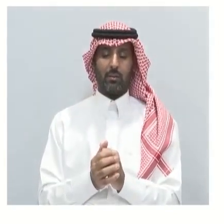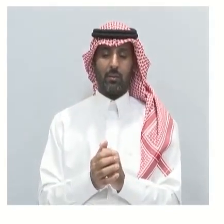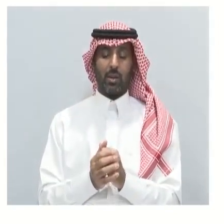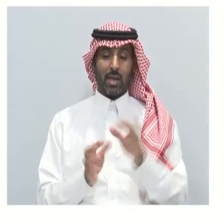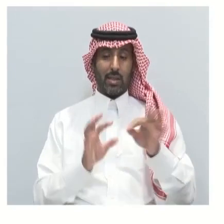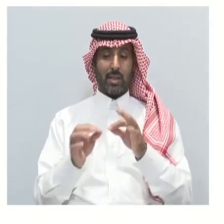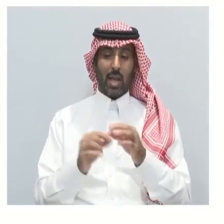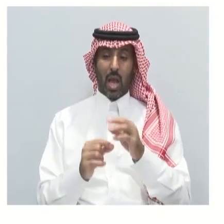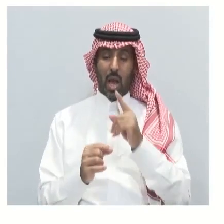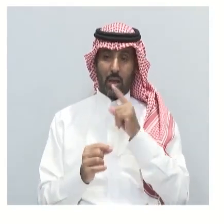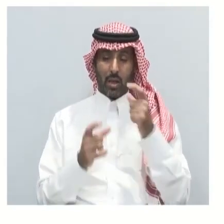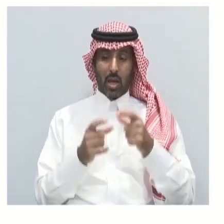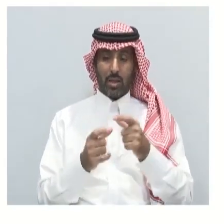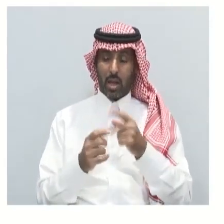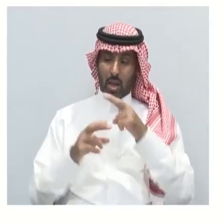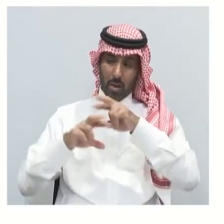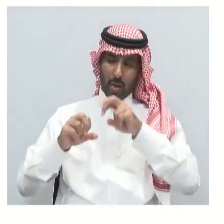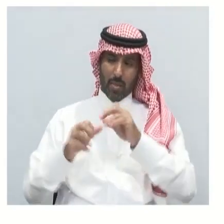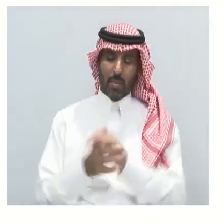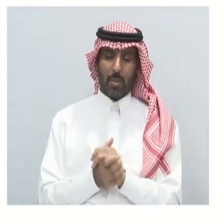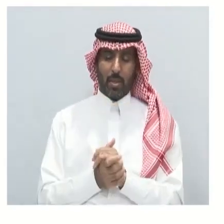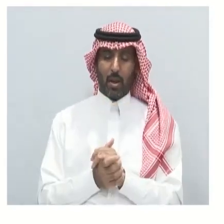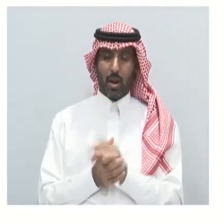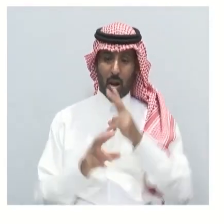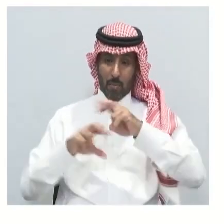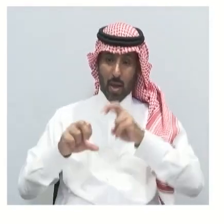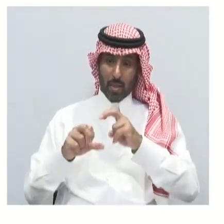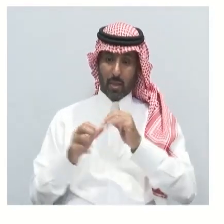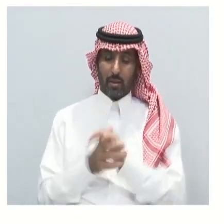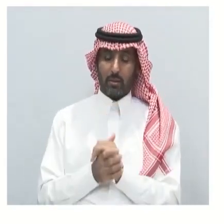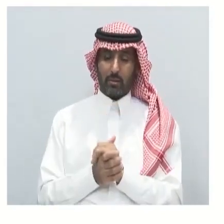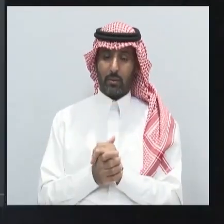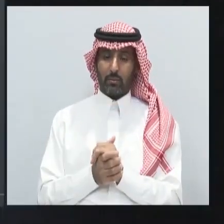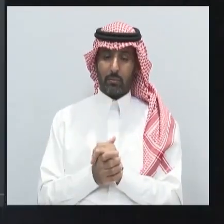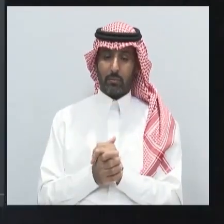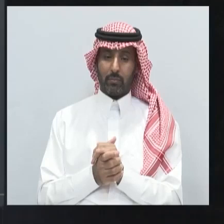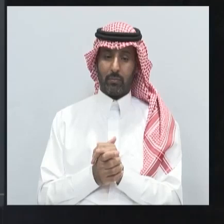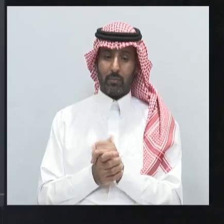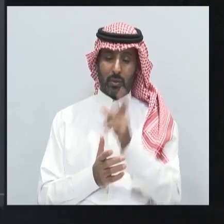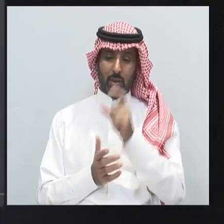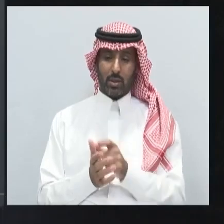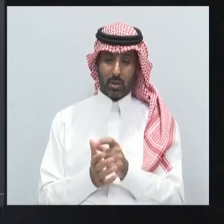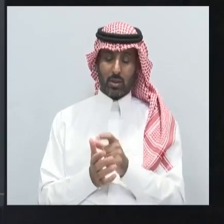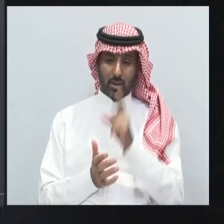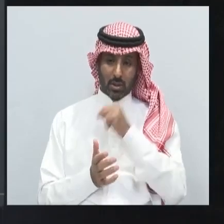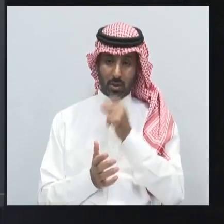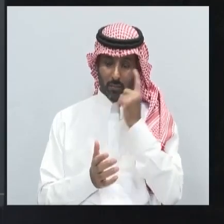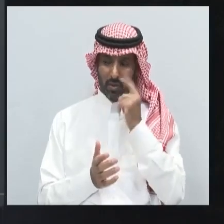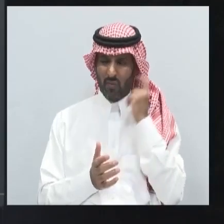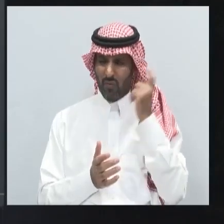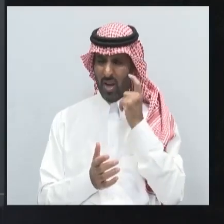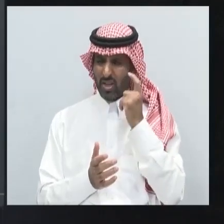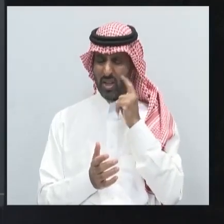اختيار عينه البحث لان لابد انك يعني الباحث هنا في هذه المرحله يعني لابد ان يبدا ويفكر